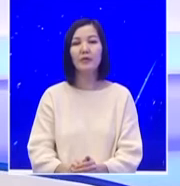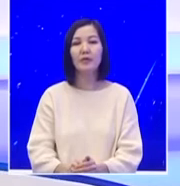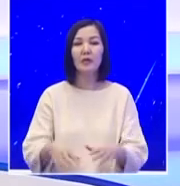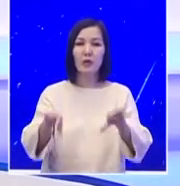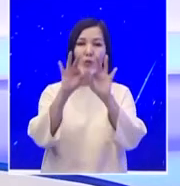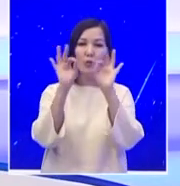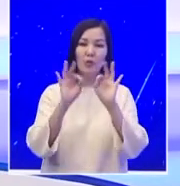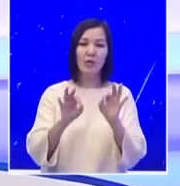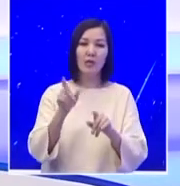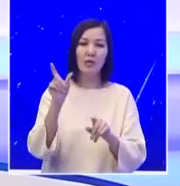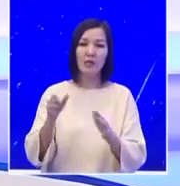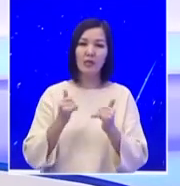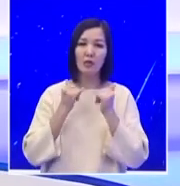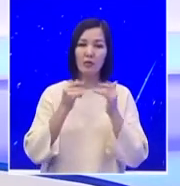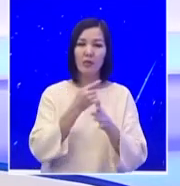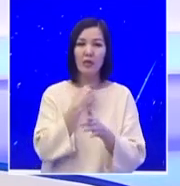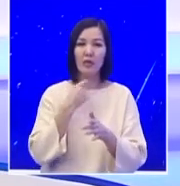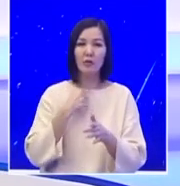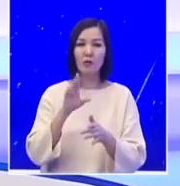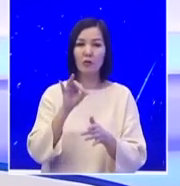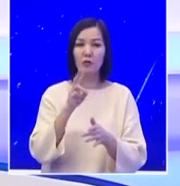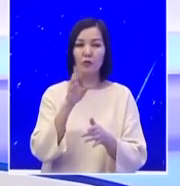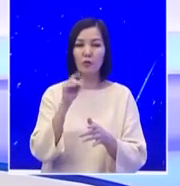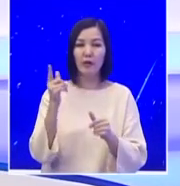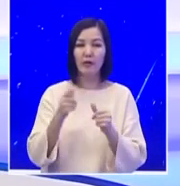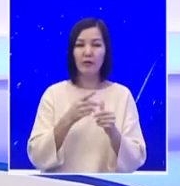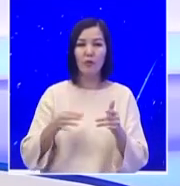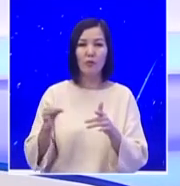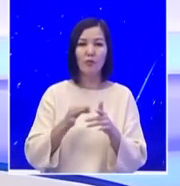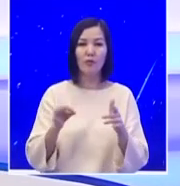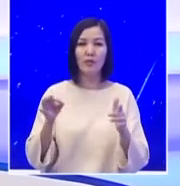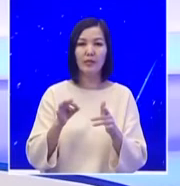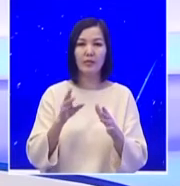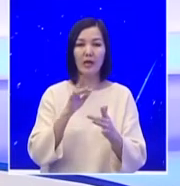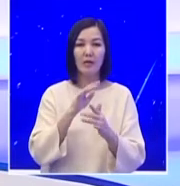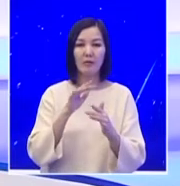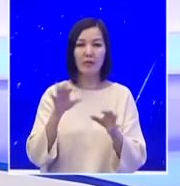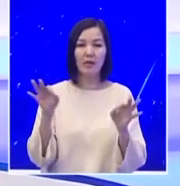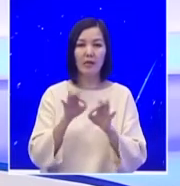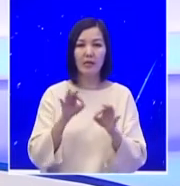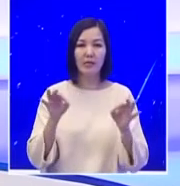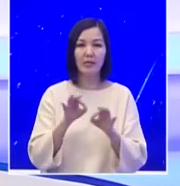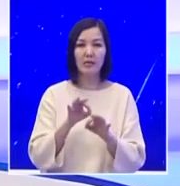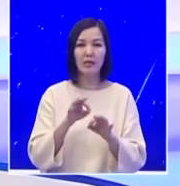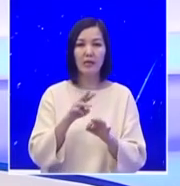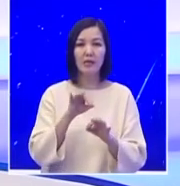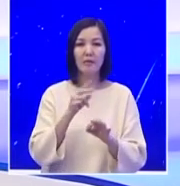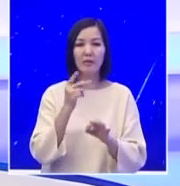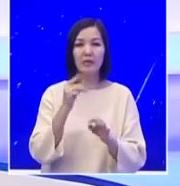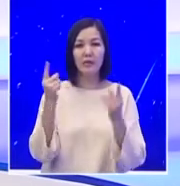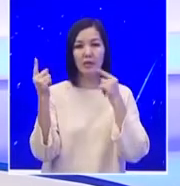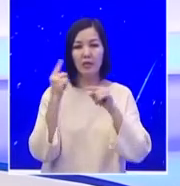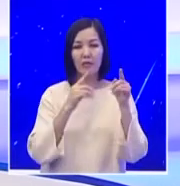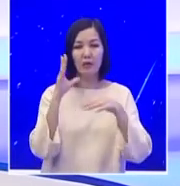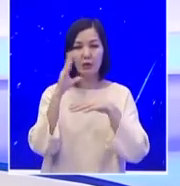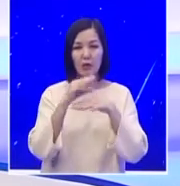Өнер иесіне құрмет. Талдықорғанда Сүйінбай атындағы облыстық филармониясы эстрада үрлемелі аспаптар оркестрінің әншісі Дмитрий Мыцыктың